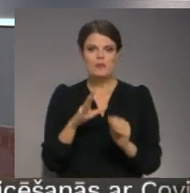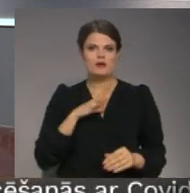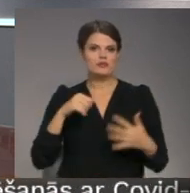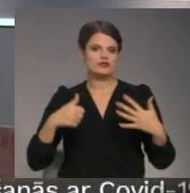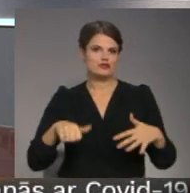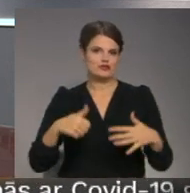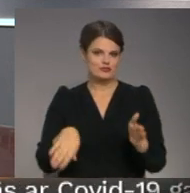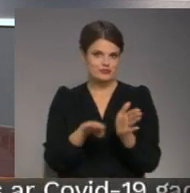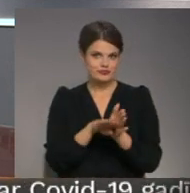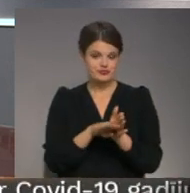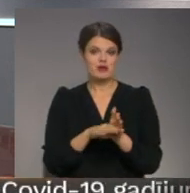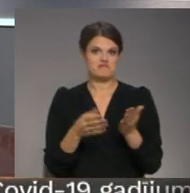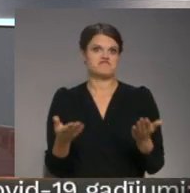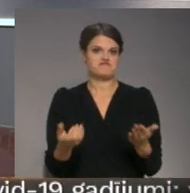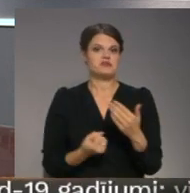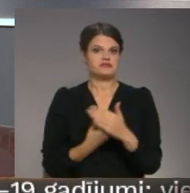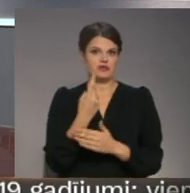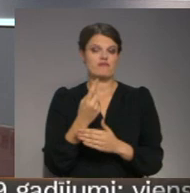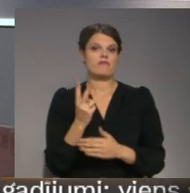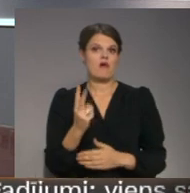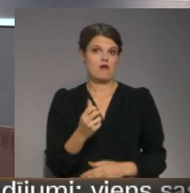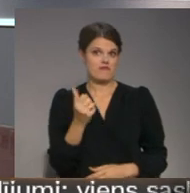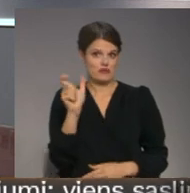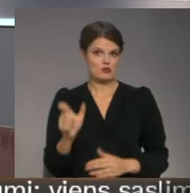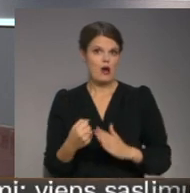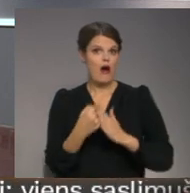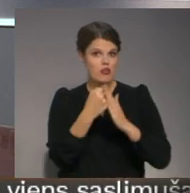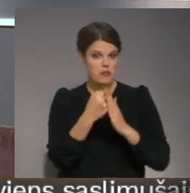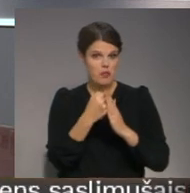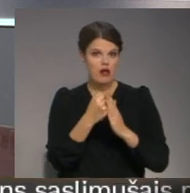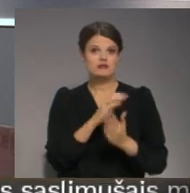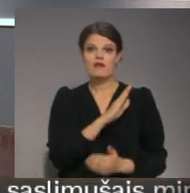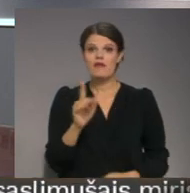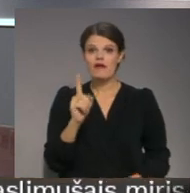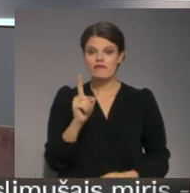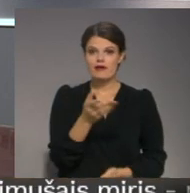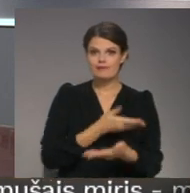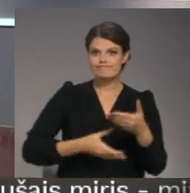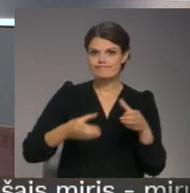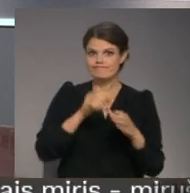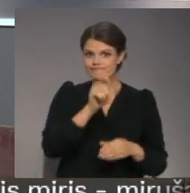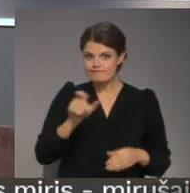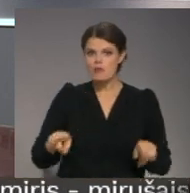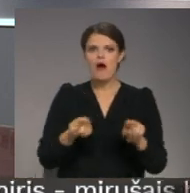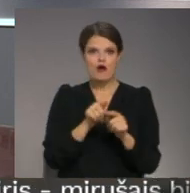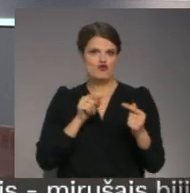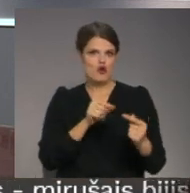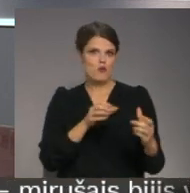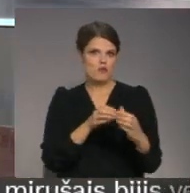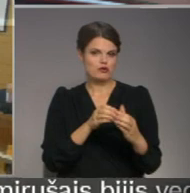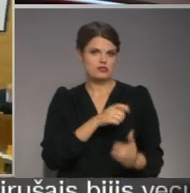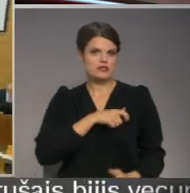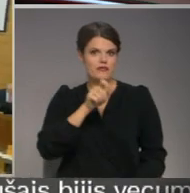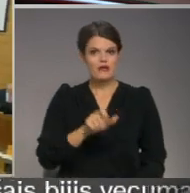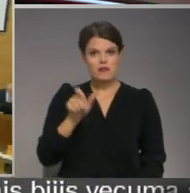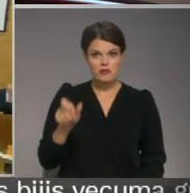ne tikai viņa vadītās tā sauktās pārmaiņu koalīcijas biedri, bet arī daļa opozīcijā esošo domnieku. Un vairāk no Rīgas domas